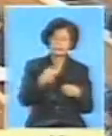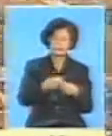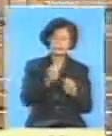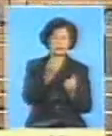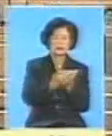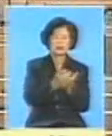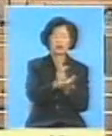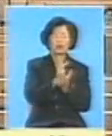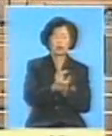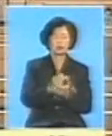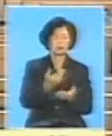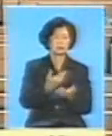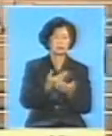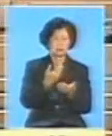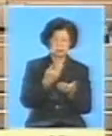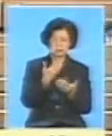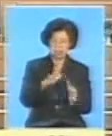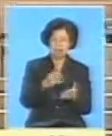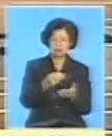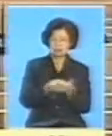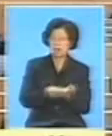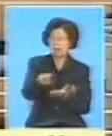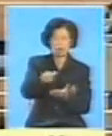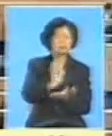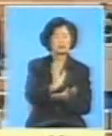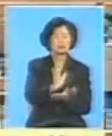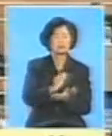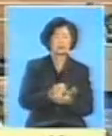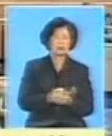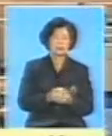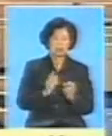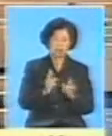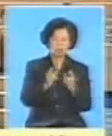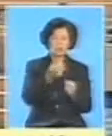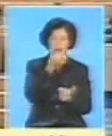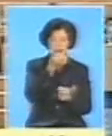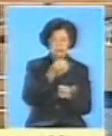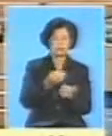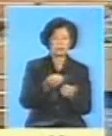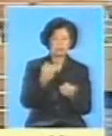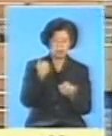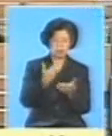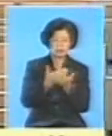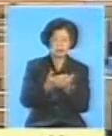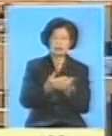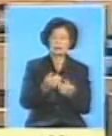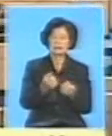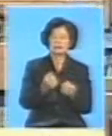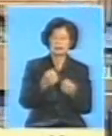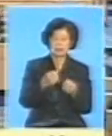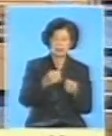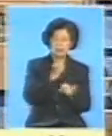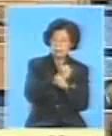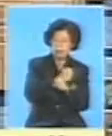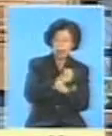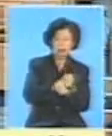บางคนก็ไม่มีใช้อะไรทำนองนี้นะต้องช่วยกันดูแลนะครับเร่งโอกาสอาชีพรายได้ที่มั่นคงในแก่พวกแรงงานทั้งในระบบ